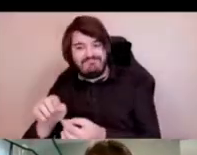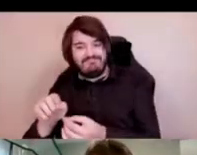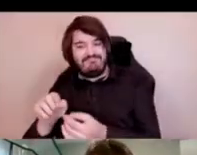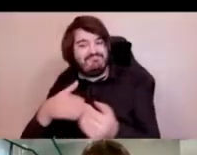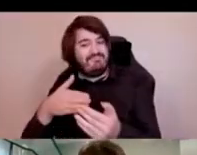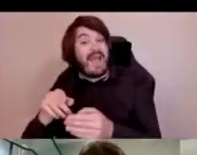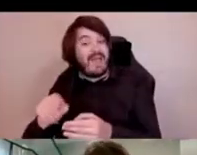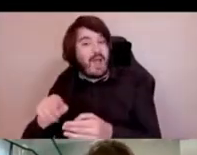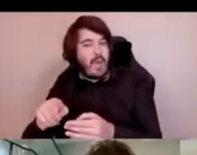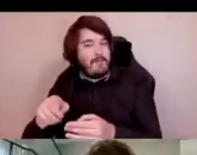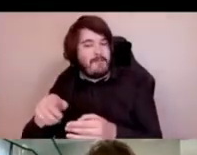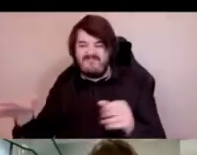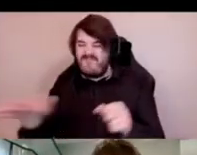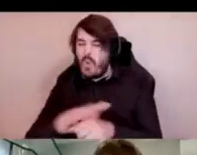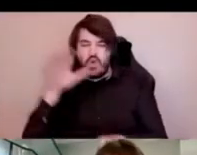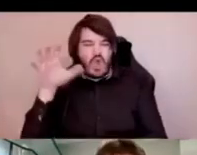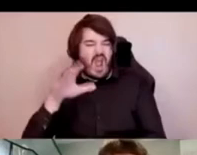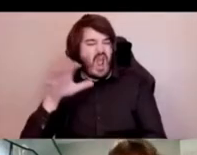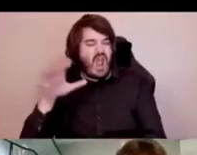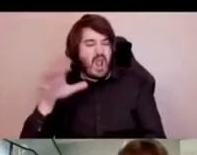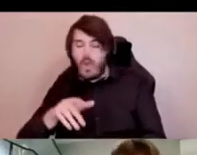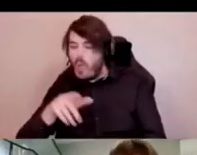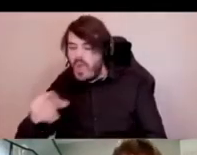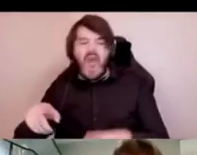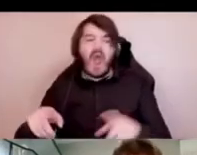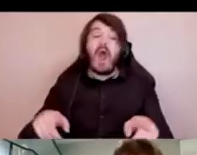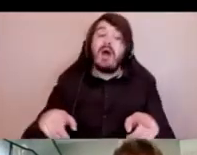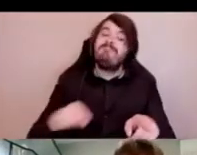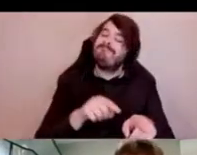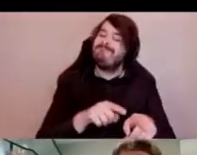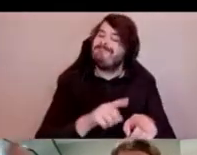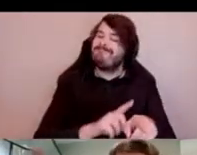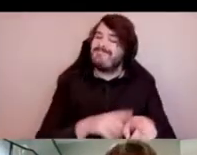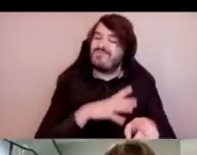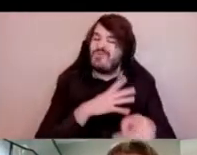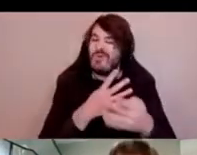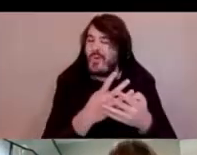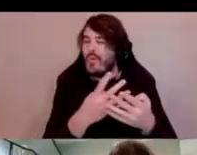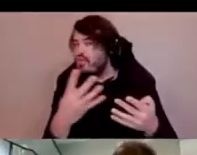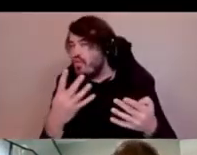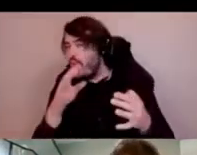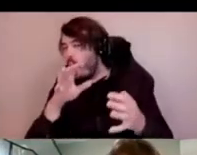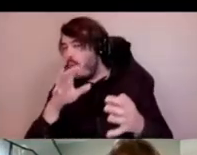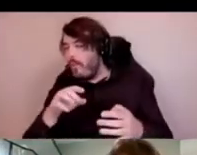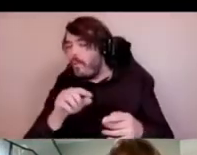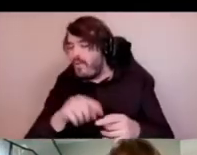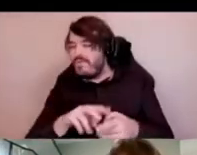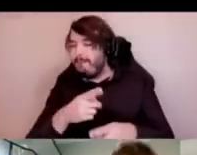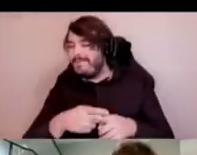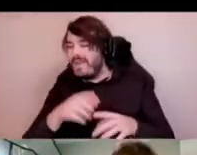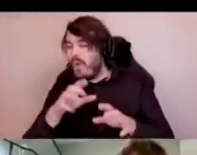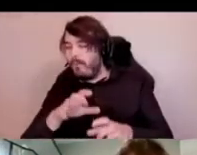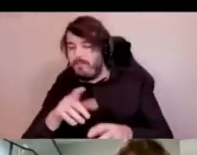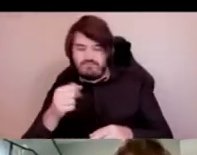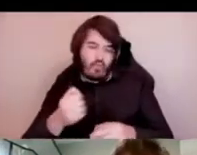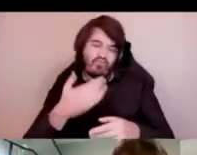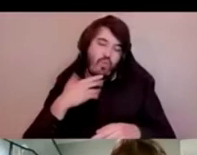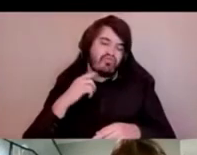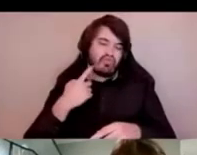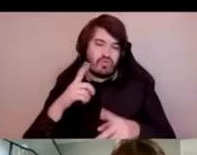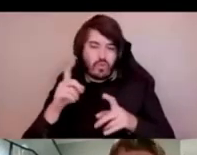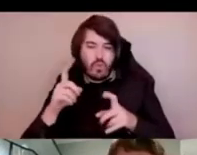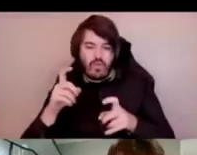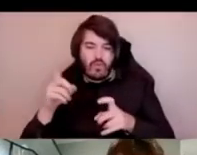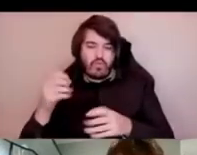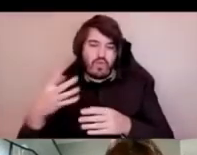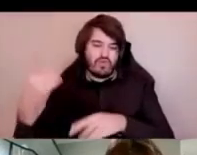espace-là, c'est plein soleil toute la journée, ou, bon, cet espace-là, il y a une clôture qui fait de l'ombre. Donc, prenez des photos, puis vous